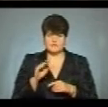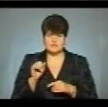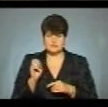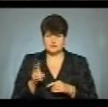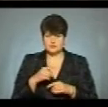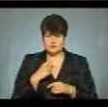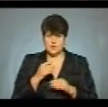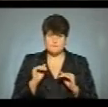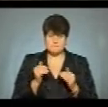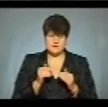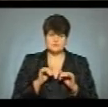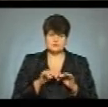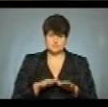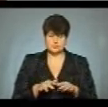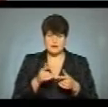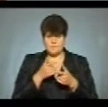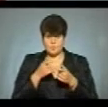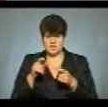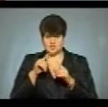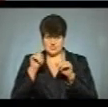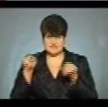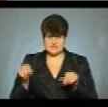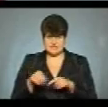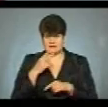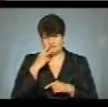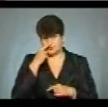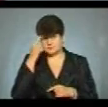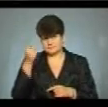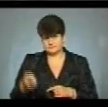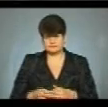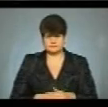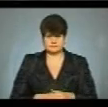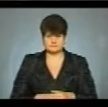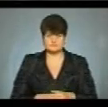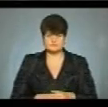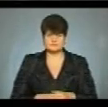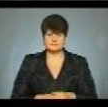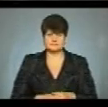каже, обмежувач руху та попереджувальні знаки видно здалека.